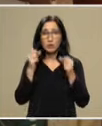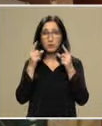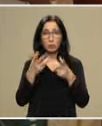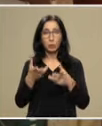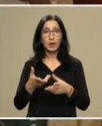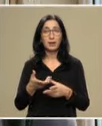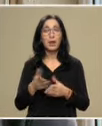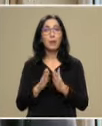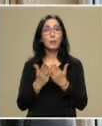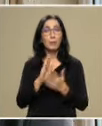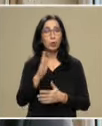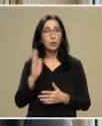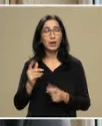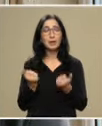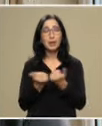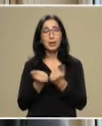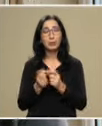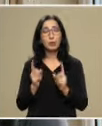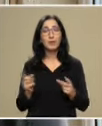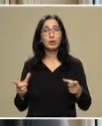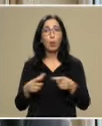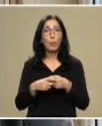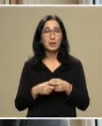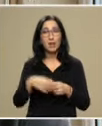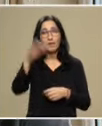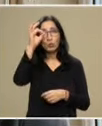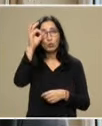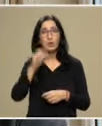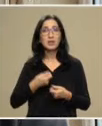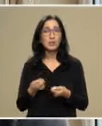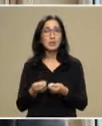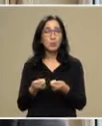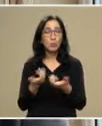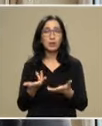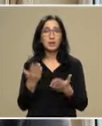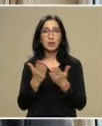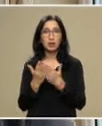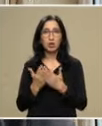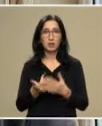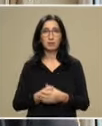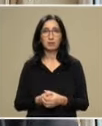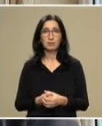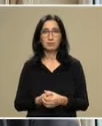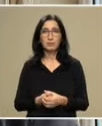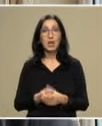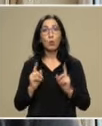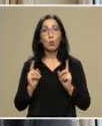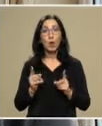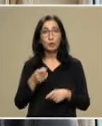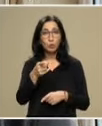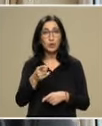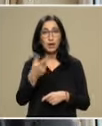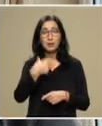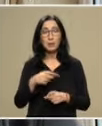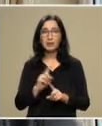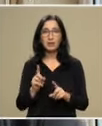Библиотеката е място, което трябва да обединява учениците, да ги стимулира да четат и да обменят знания. А когато тя